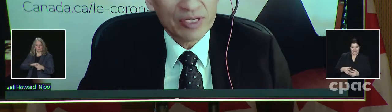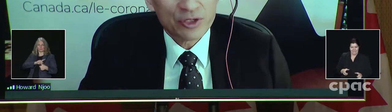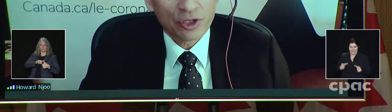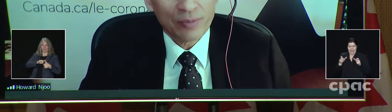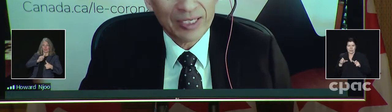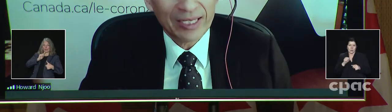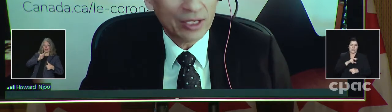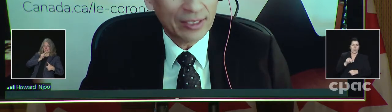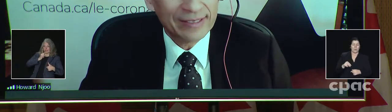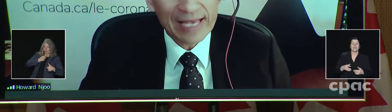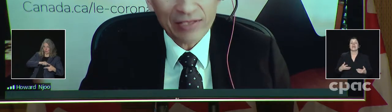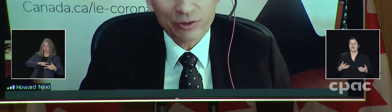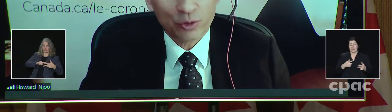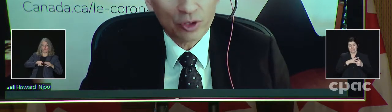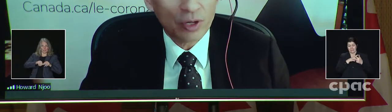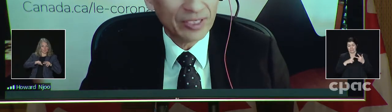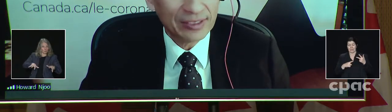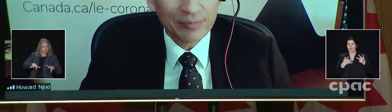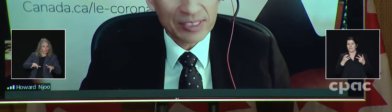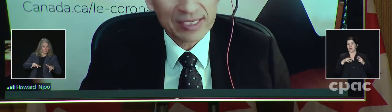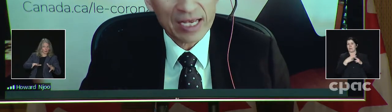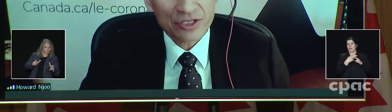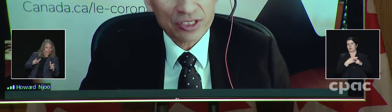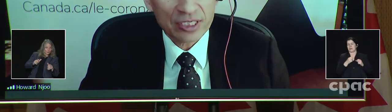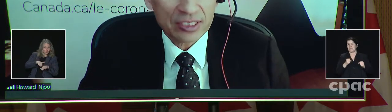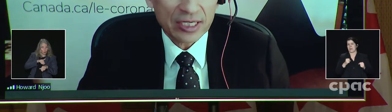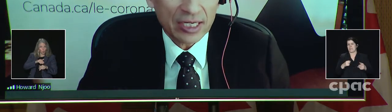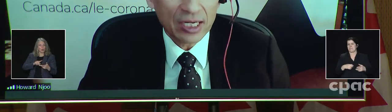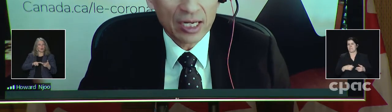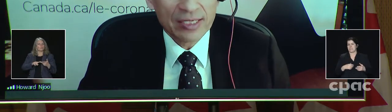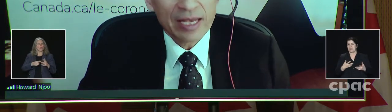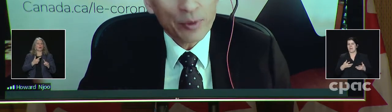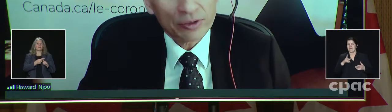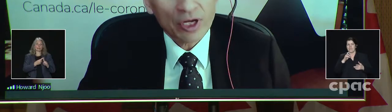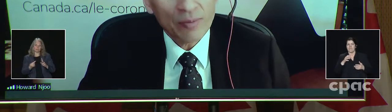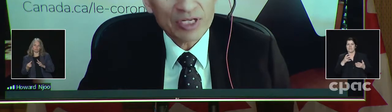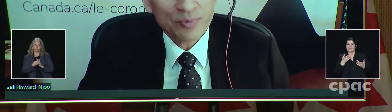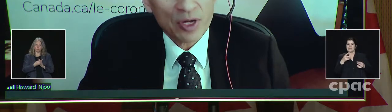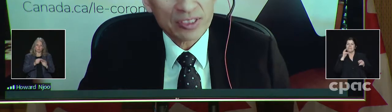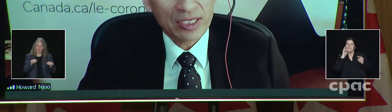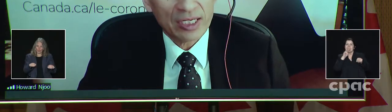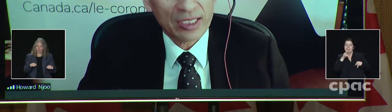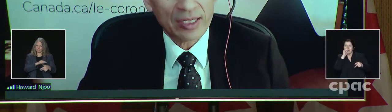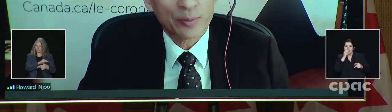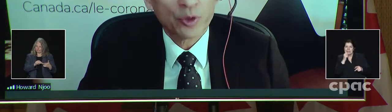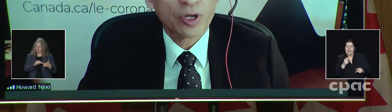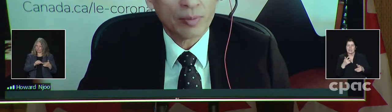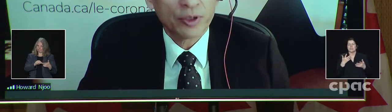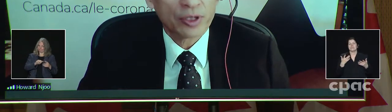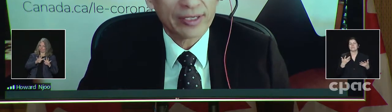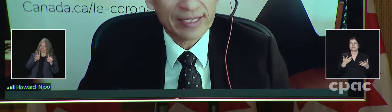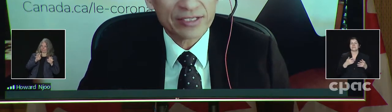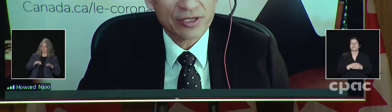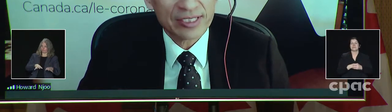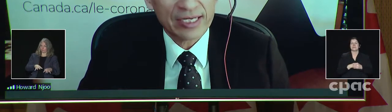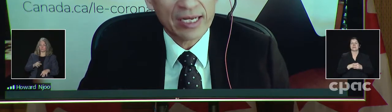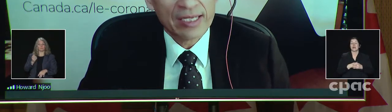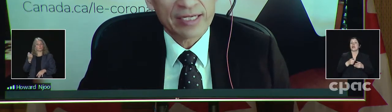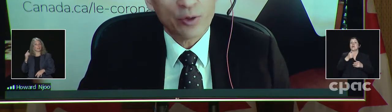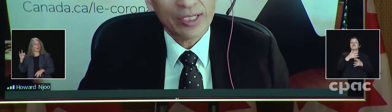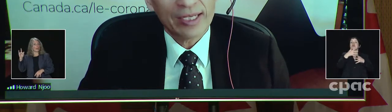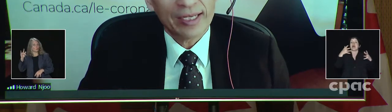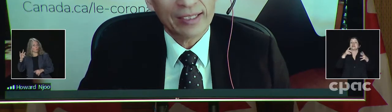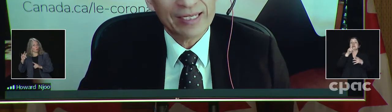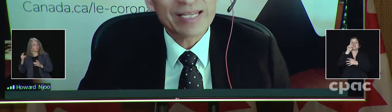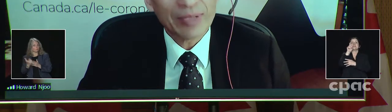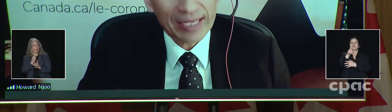les mesures comme une date ou combien de dépistage, c'est important, mais je pense que la plus grande question, c'est